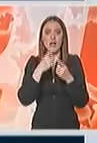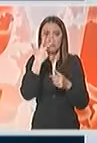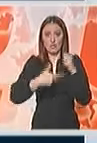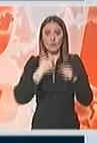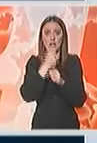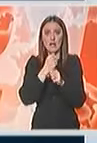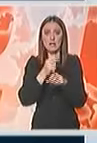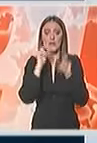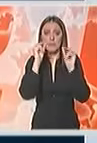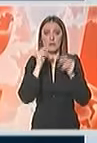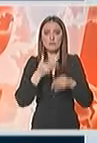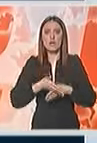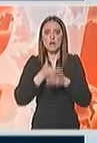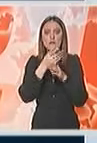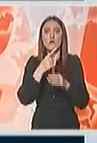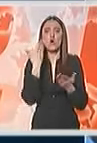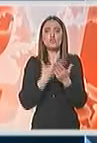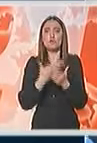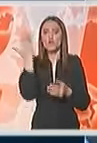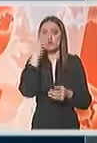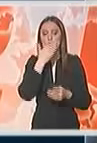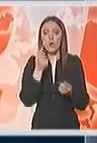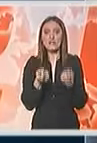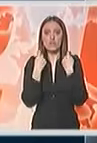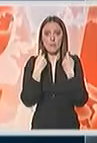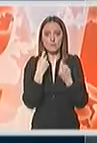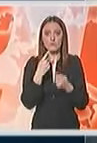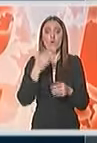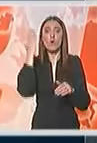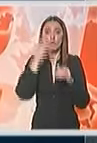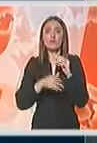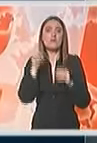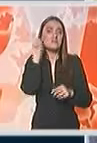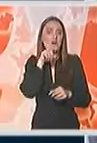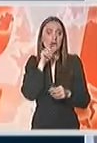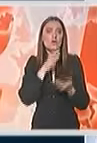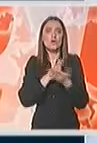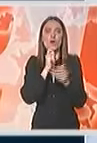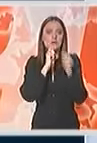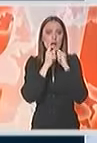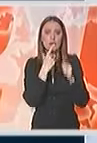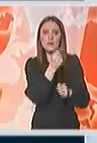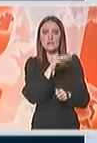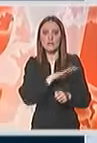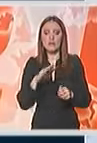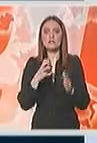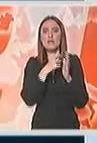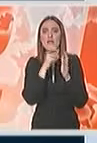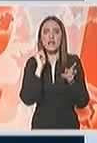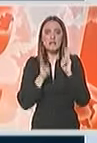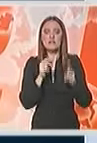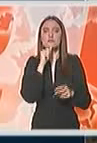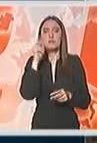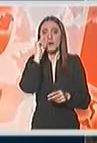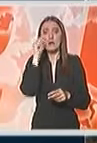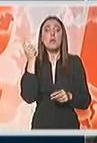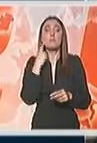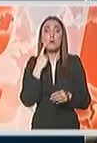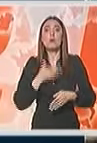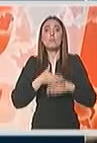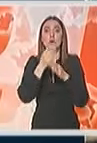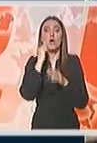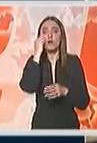kao pedagoški asistent u osnovnoj školi Stojan Novaković u Šapcu. Gotovo svakodnevno, kroz razgovor sa decom, nastavnicima i roditeljima, pokušava da